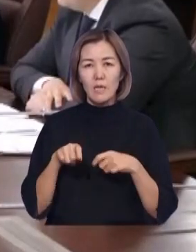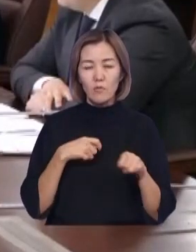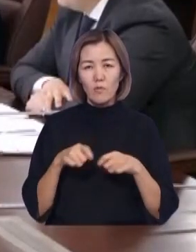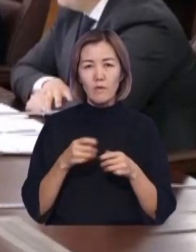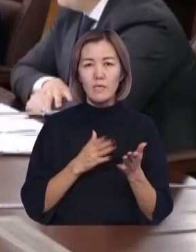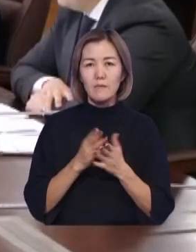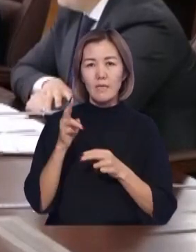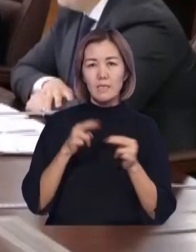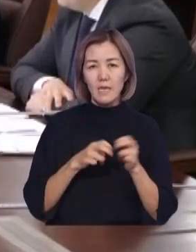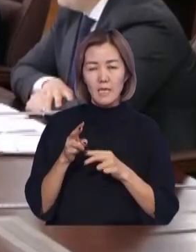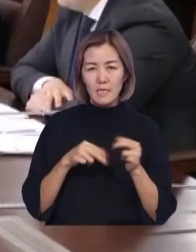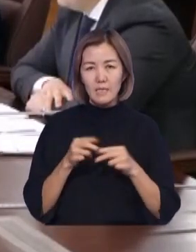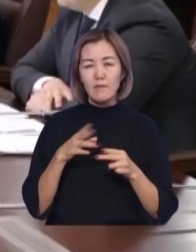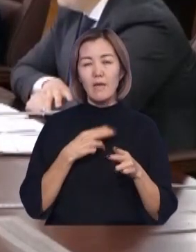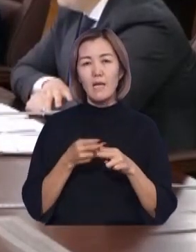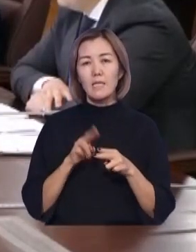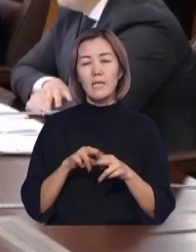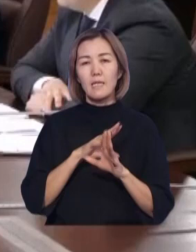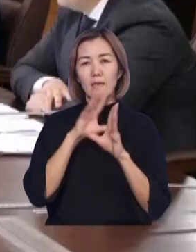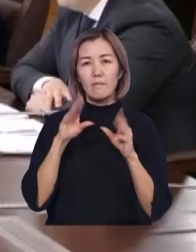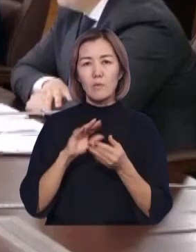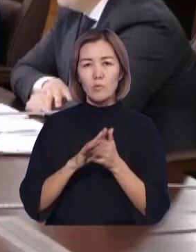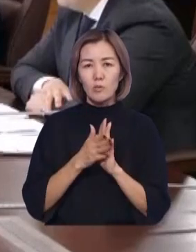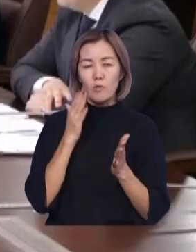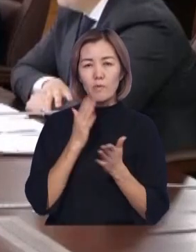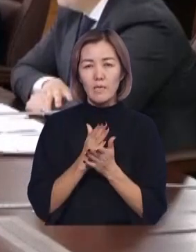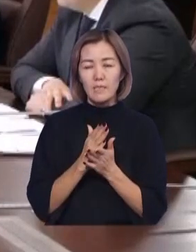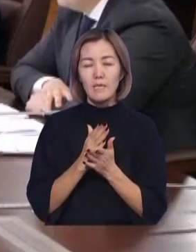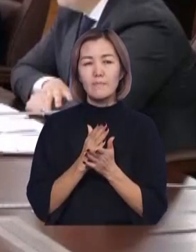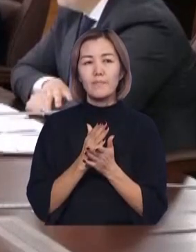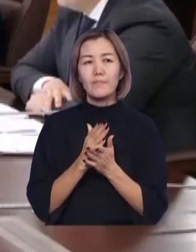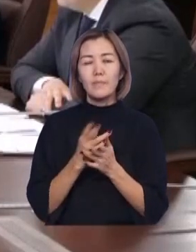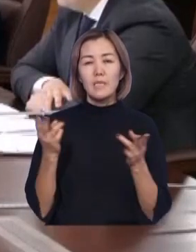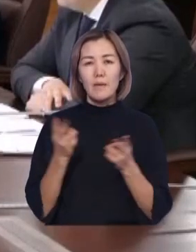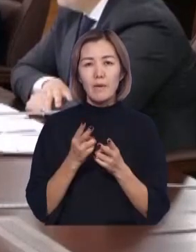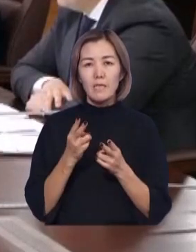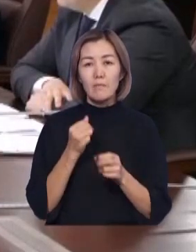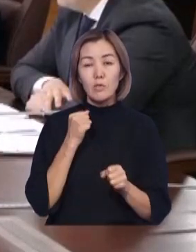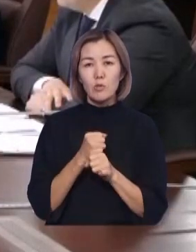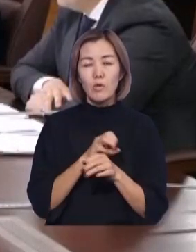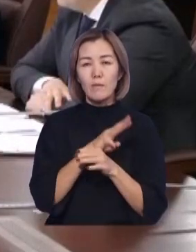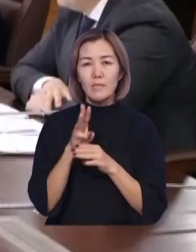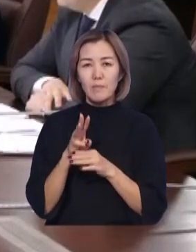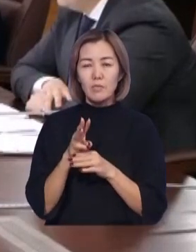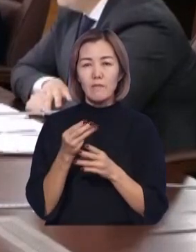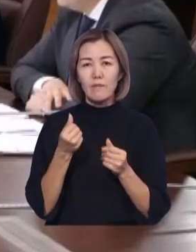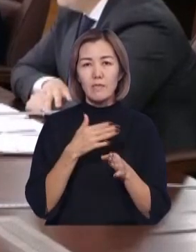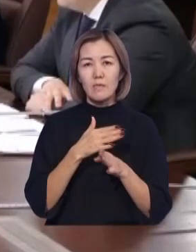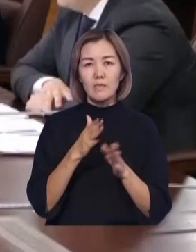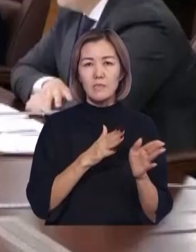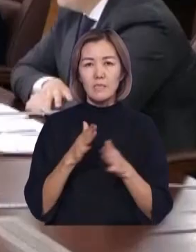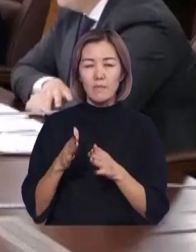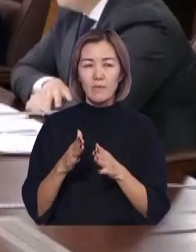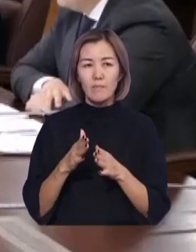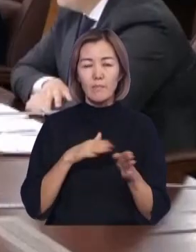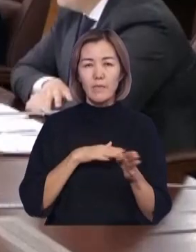сфе строительства для этого имеются все необходимые резервы необходимо строго обеспечивать финансовую дисциплину